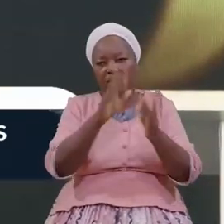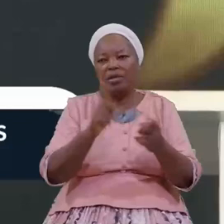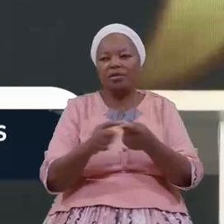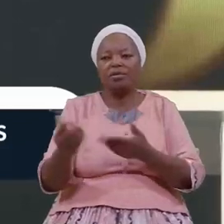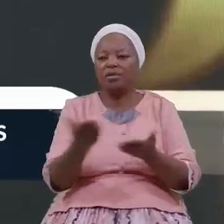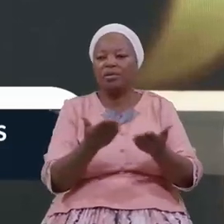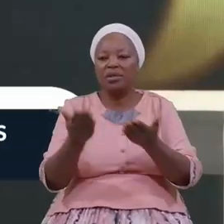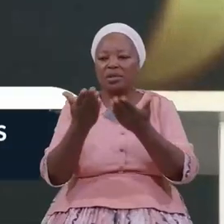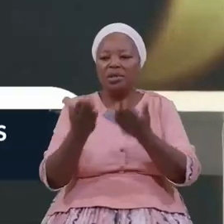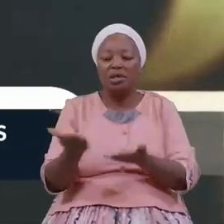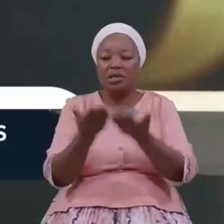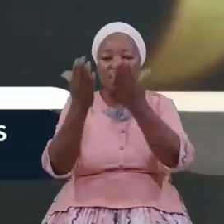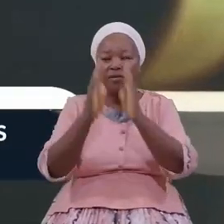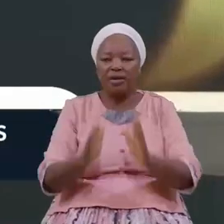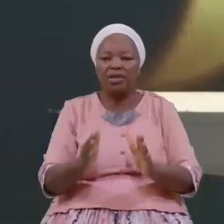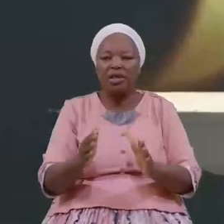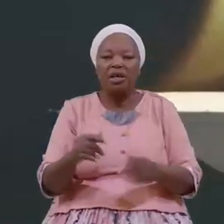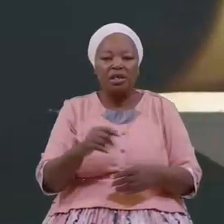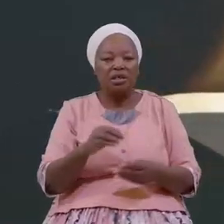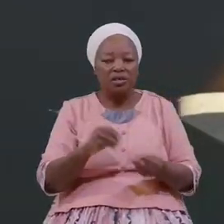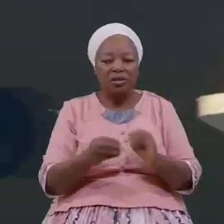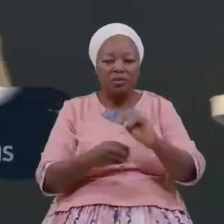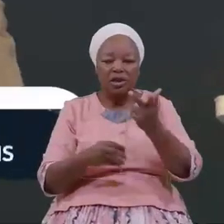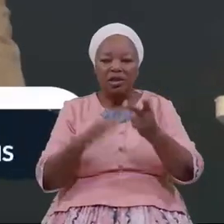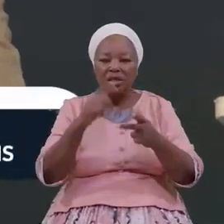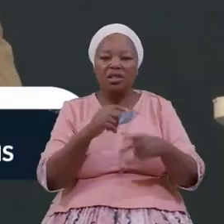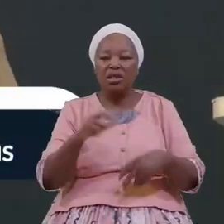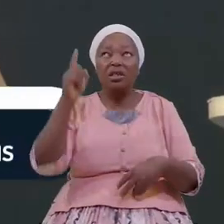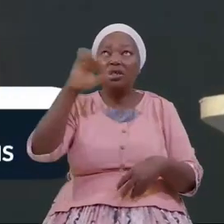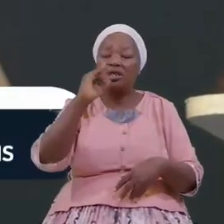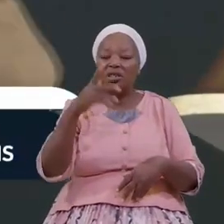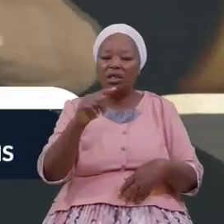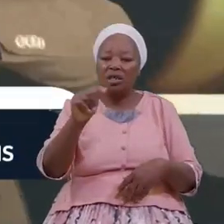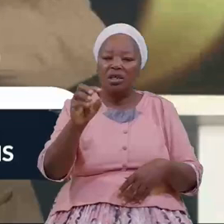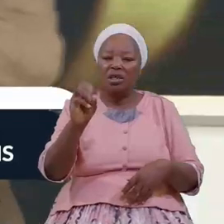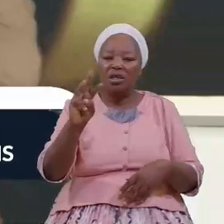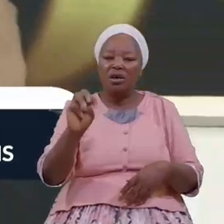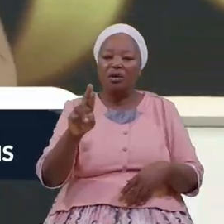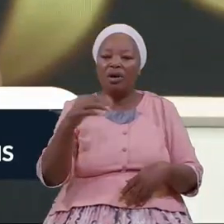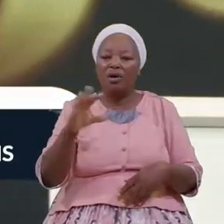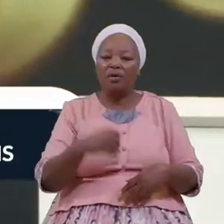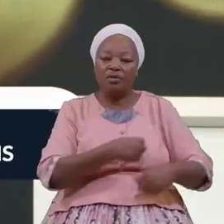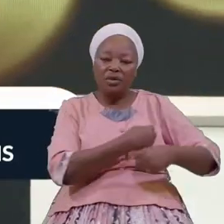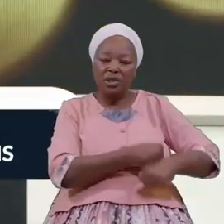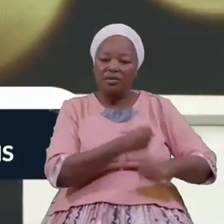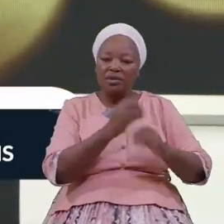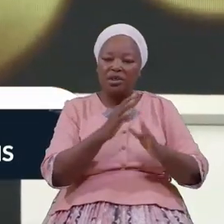serviteurs. Trois, il est la tour de sûreté et de sécurité,